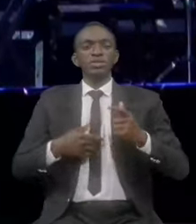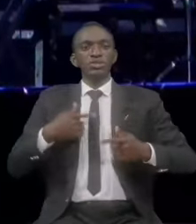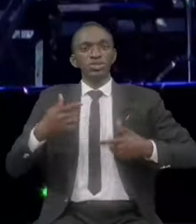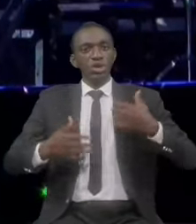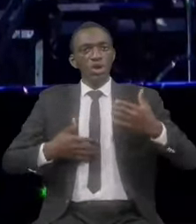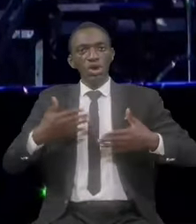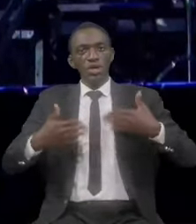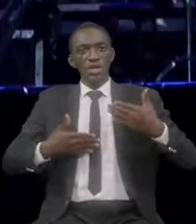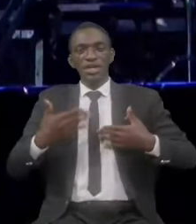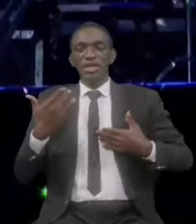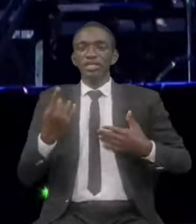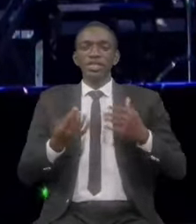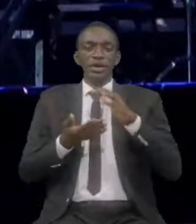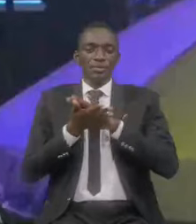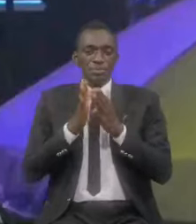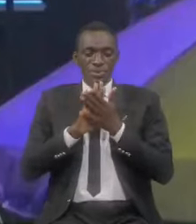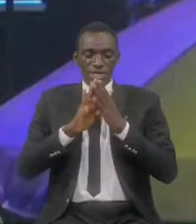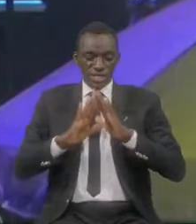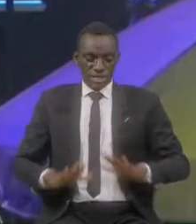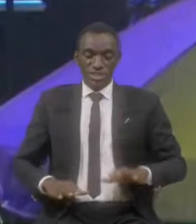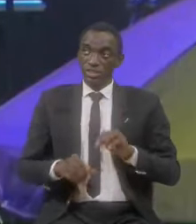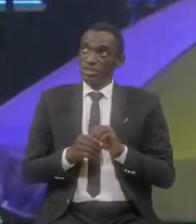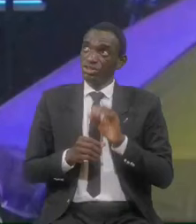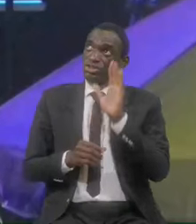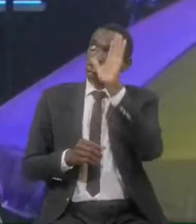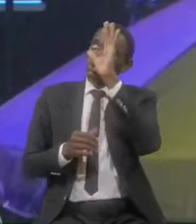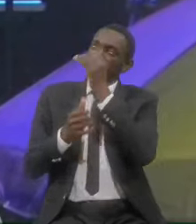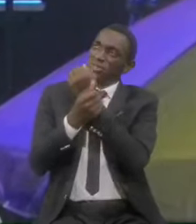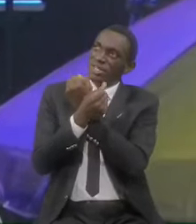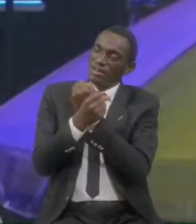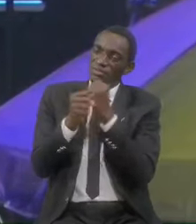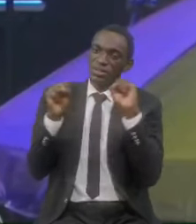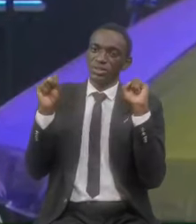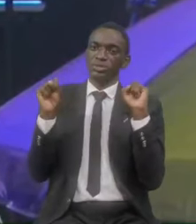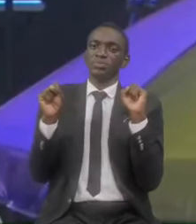la joie, la paix de ton salut,